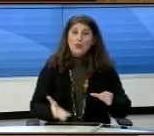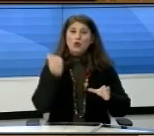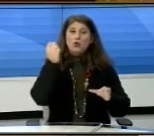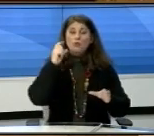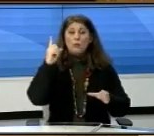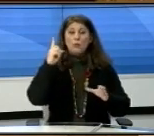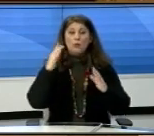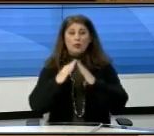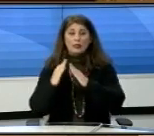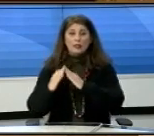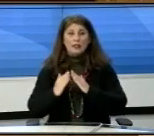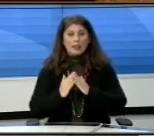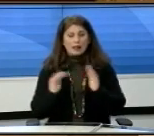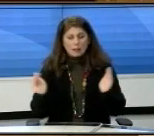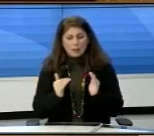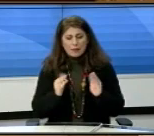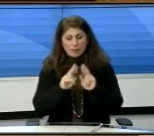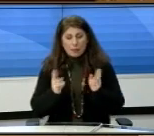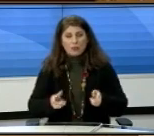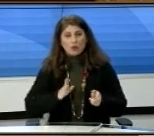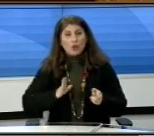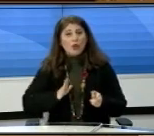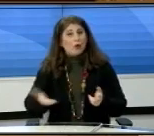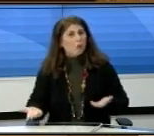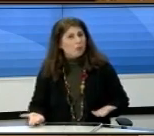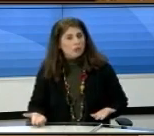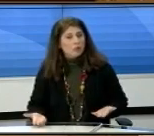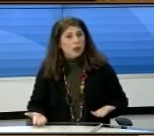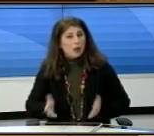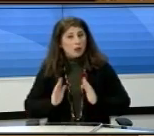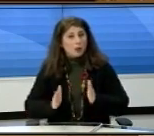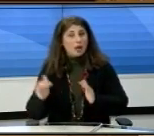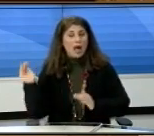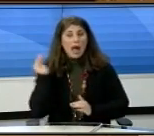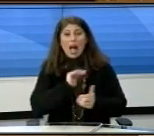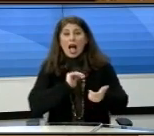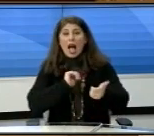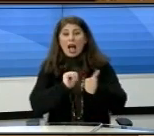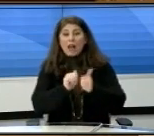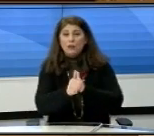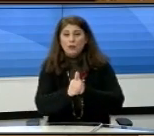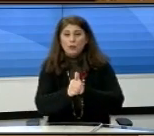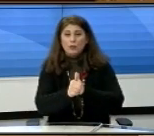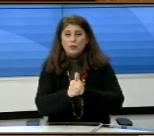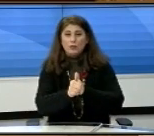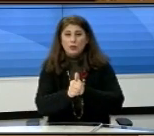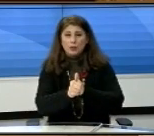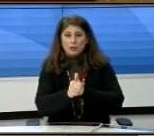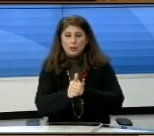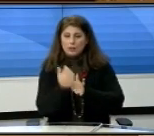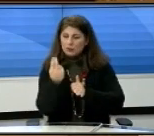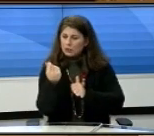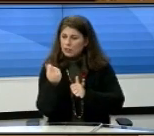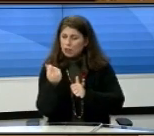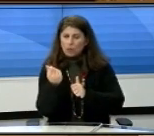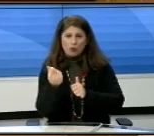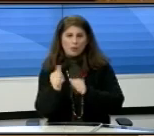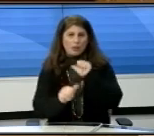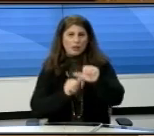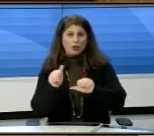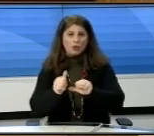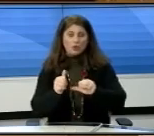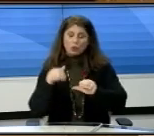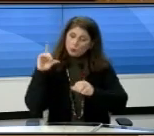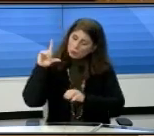κατοικία και τα μικρομάγαζα των ανθρώπων μας? Θα προχωρήσουμε στην αυτόματη τιμαριθμική αναπροσαρμογή του κατώτατου